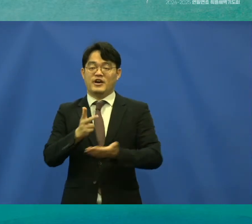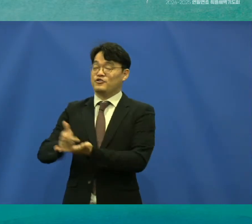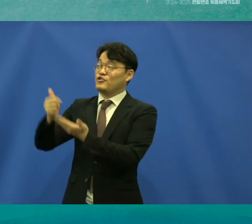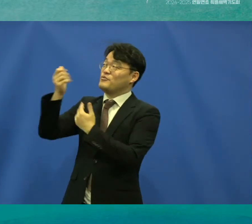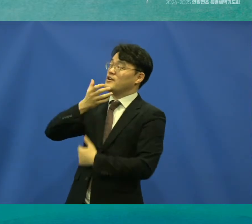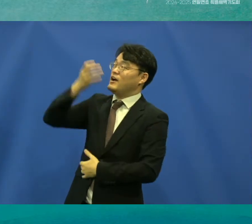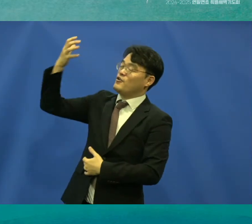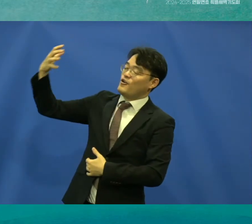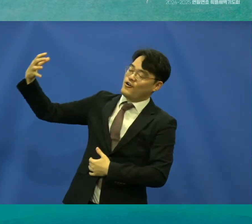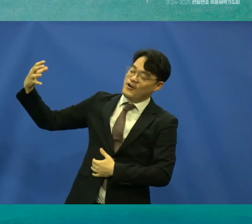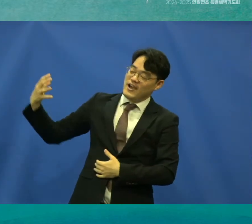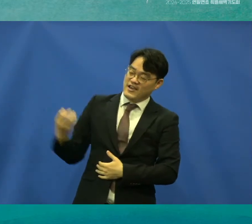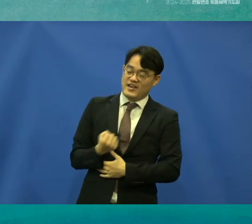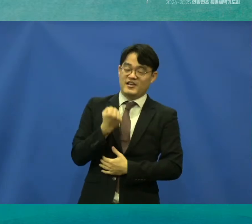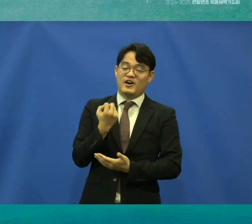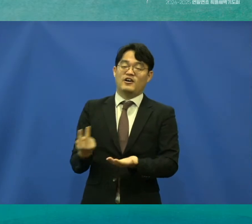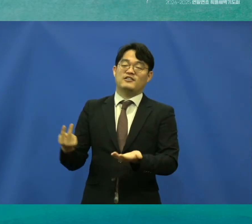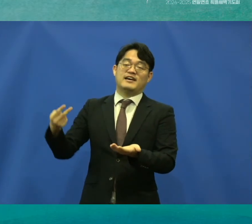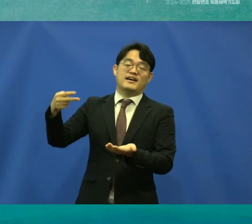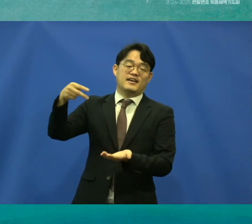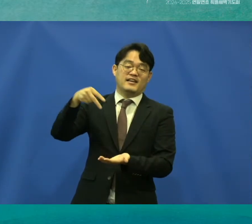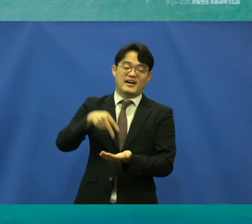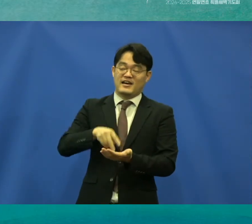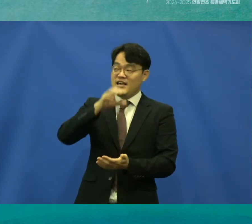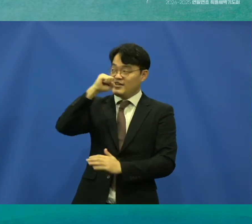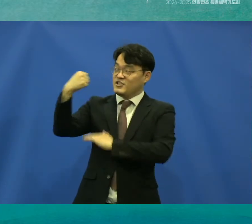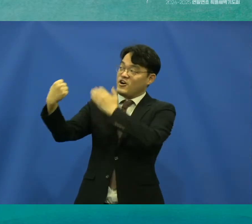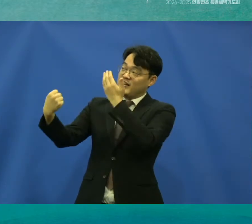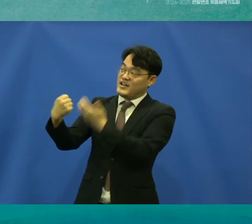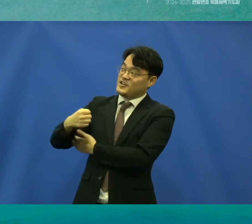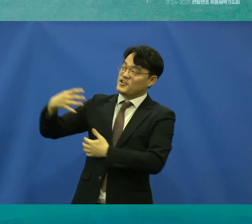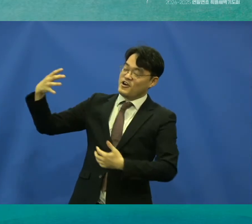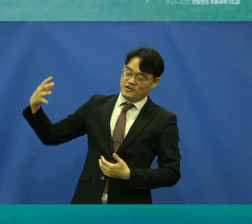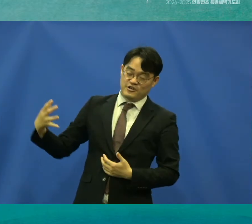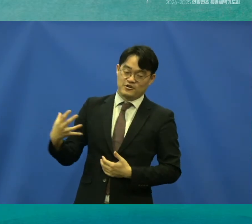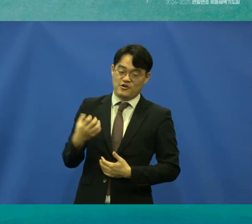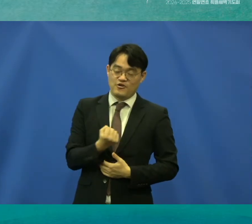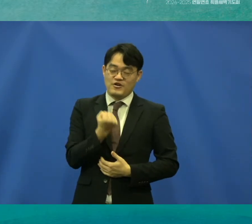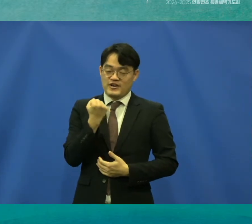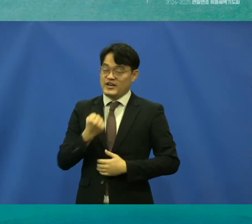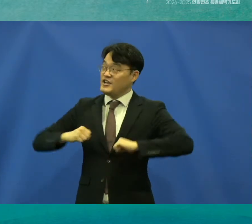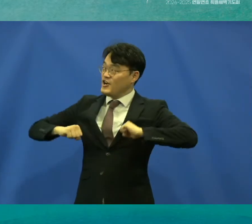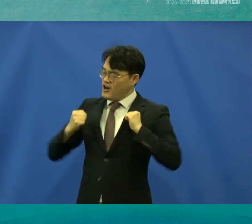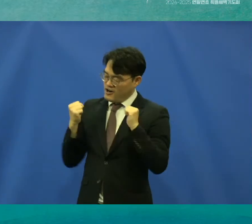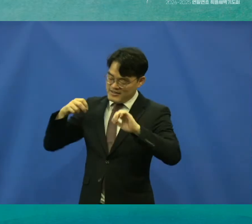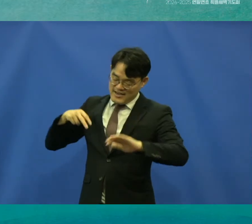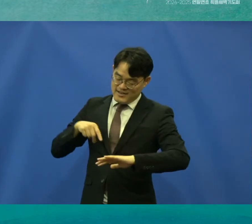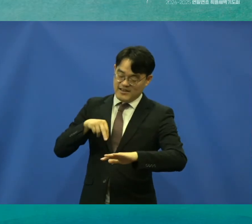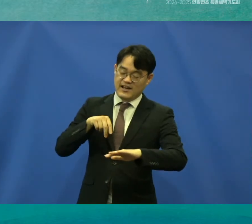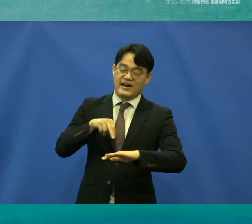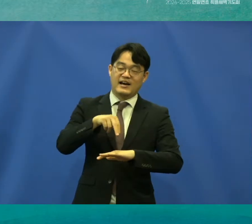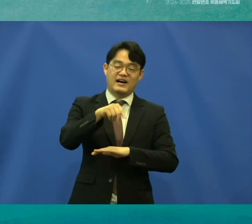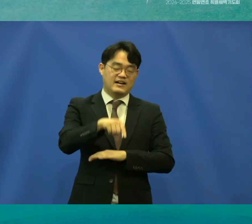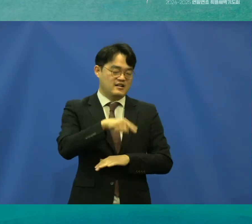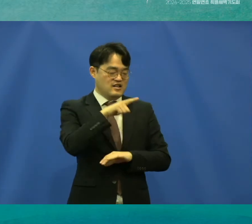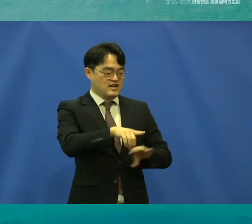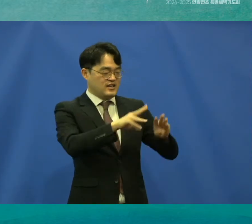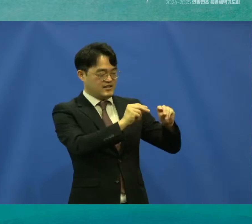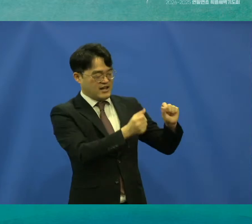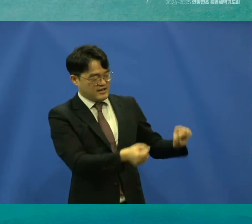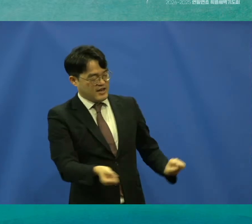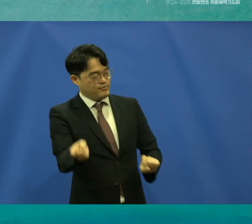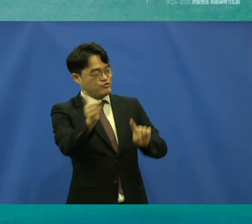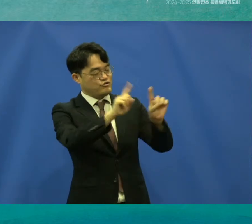주의 꿈을 안고 일어나리라. 선한 능력으로 일어나리라.